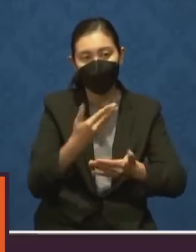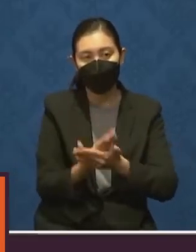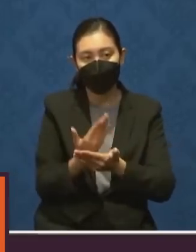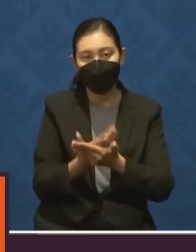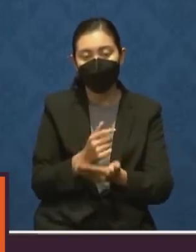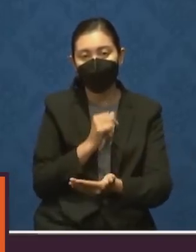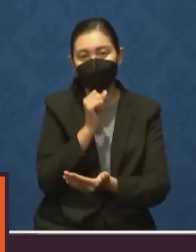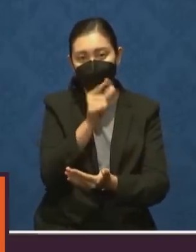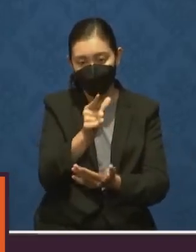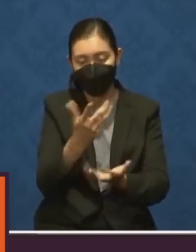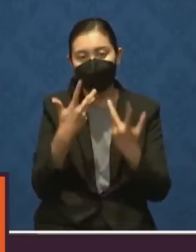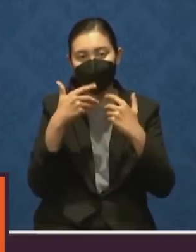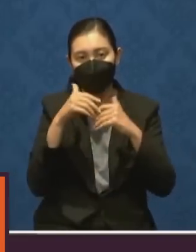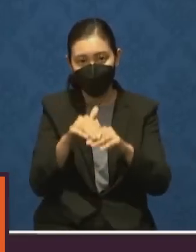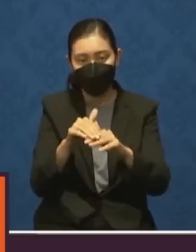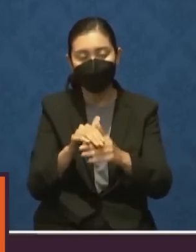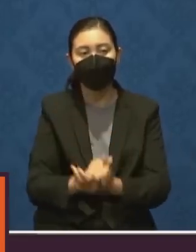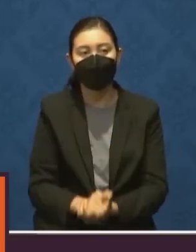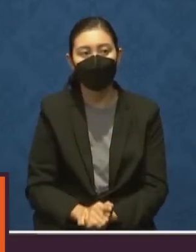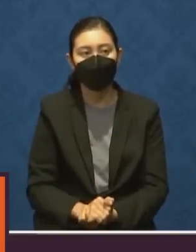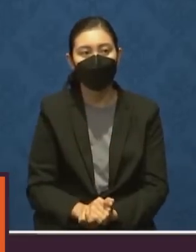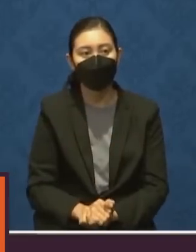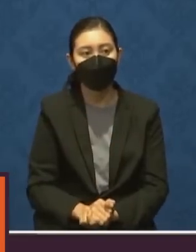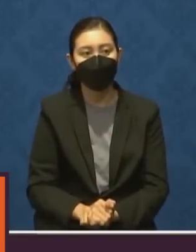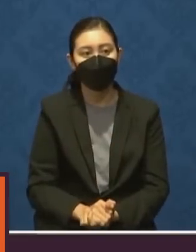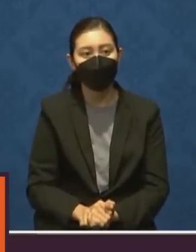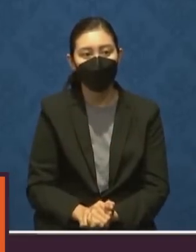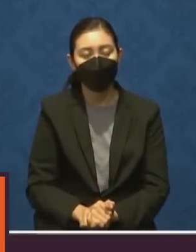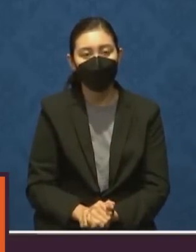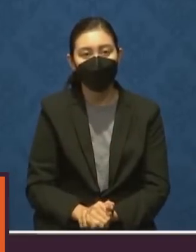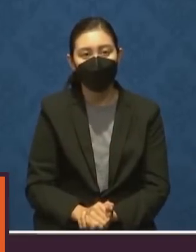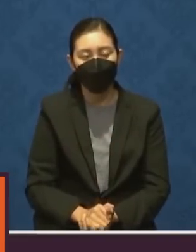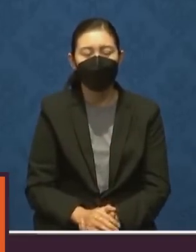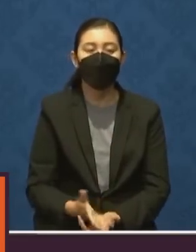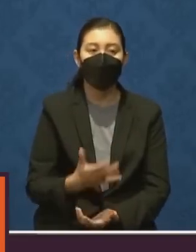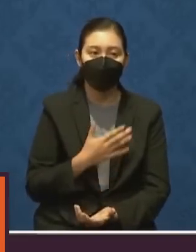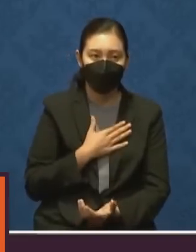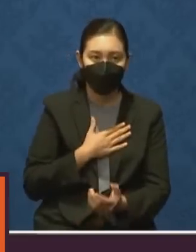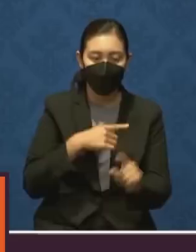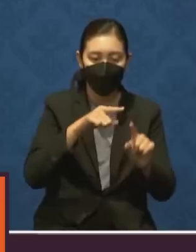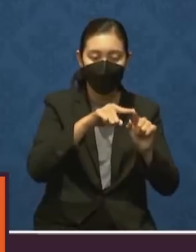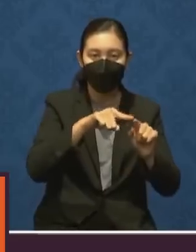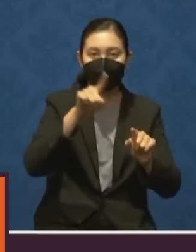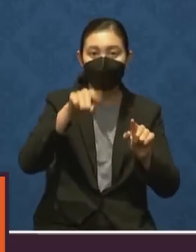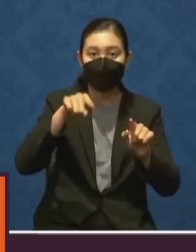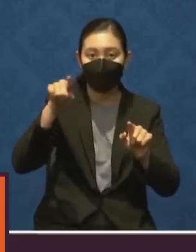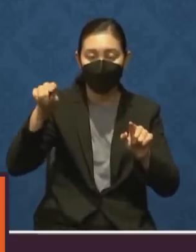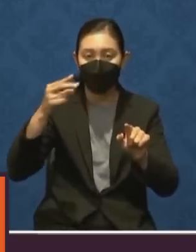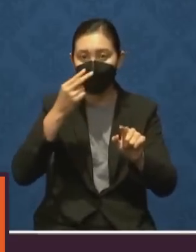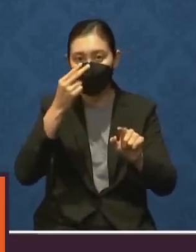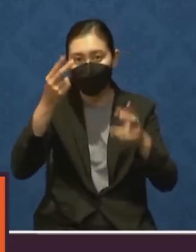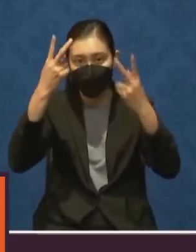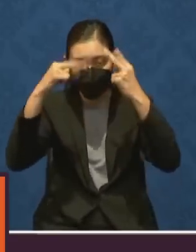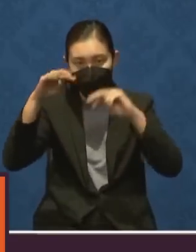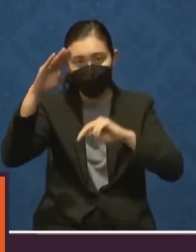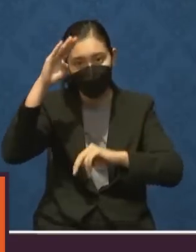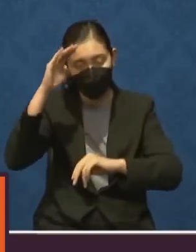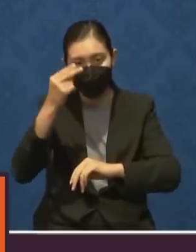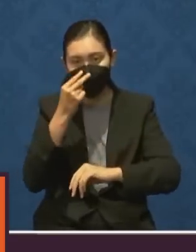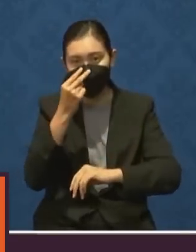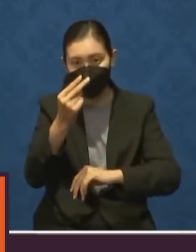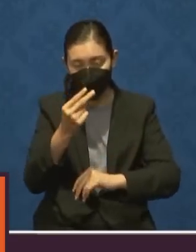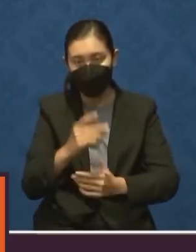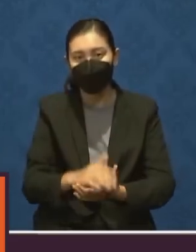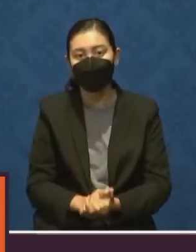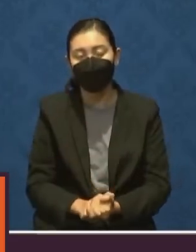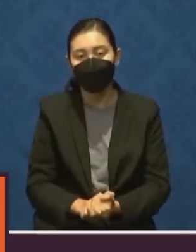ผมที่ปลายถตรงนี้จริต้องดักโพยทานนายกมาอกรวหนาอยางนนึครับคืถาโยมาใหท่านนายกอธิบายว่าการทประเทศไยต